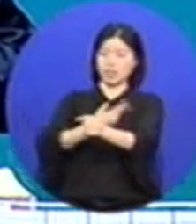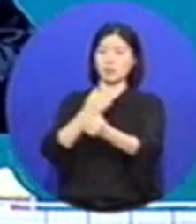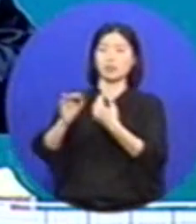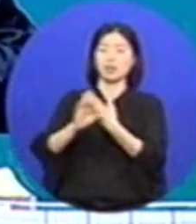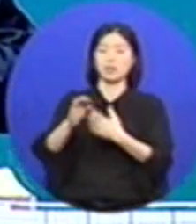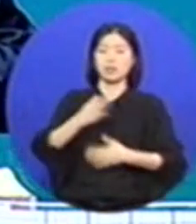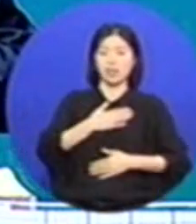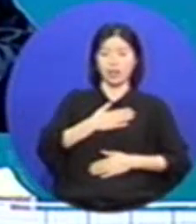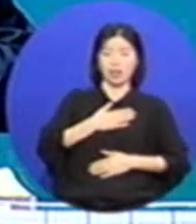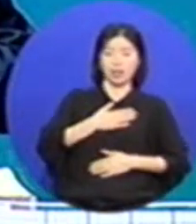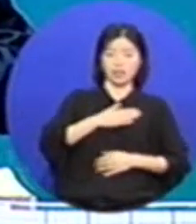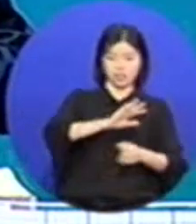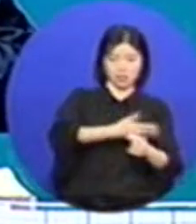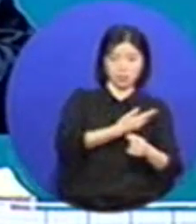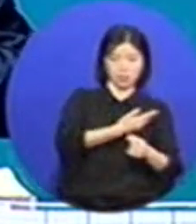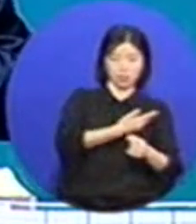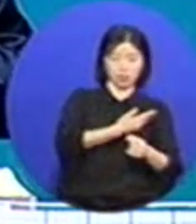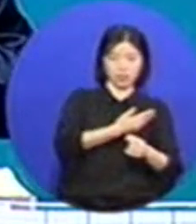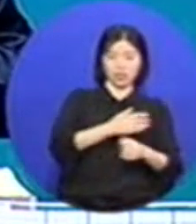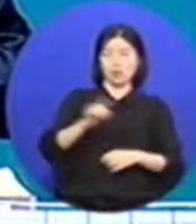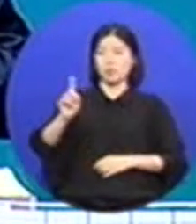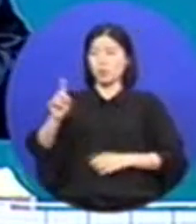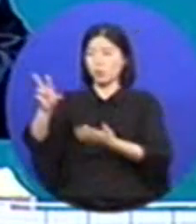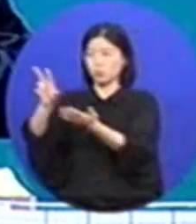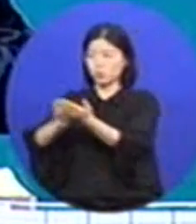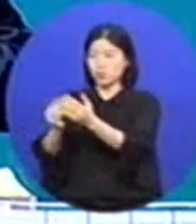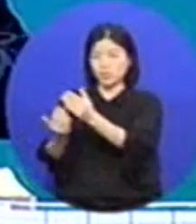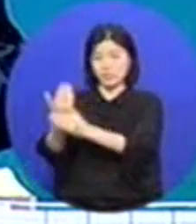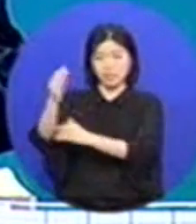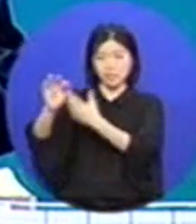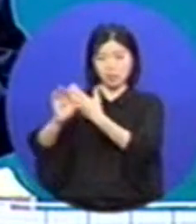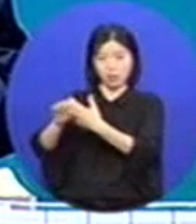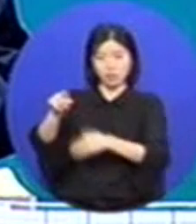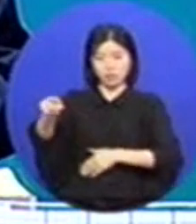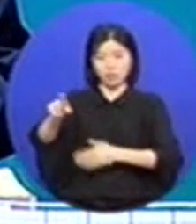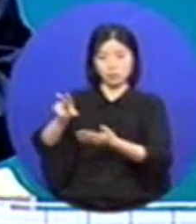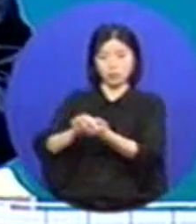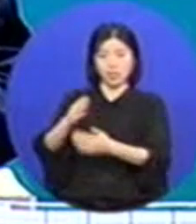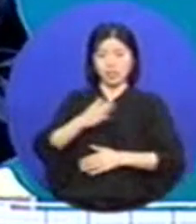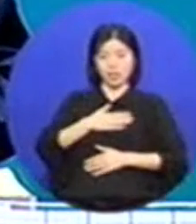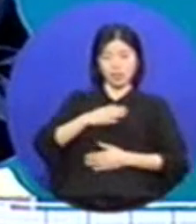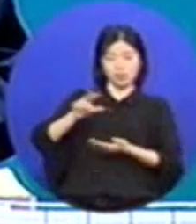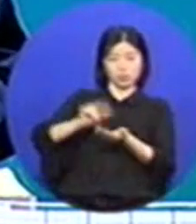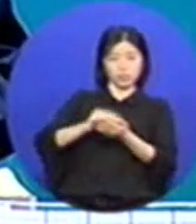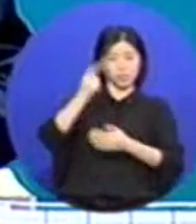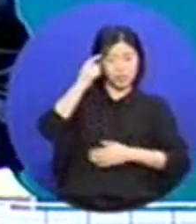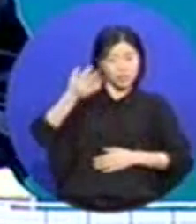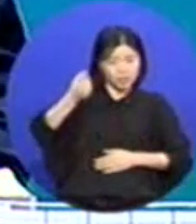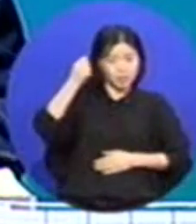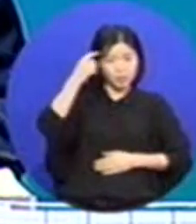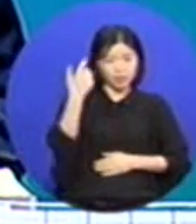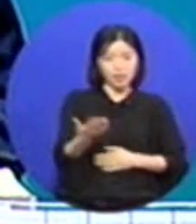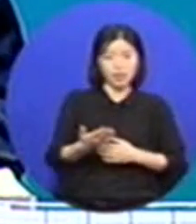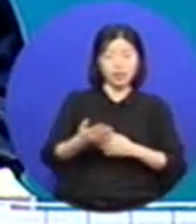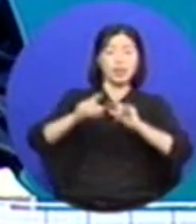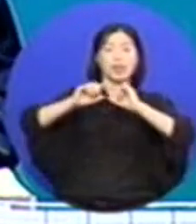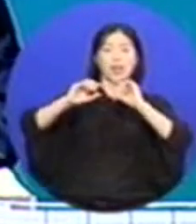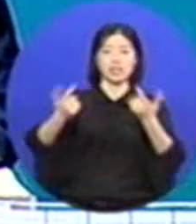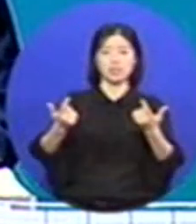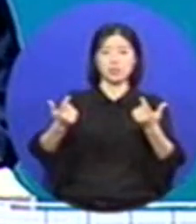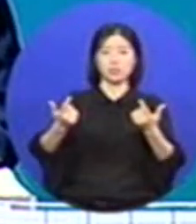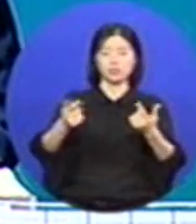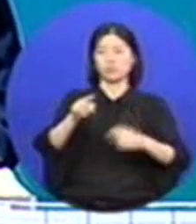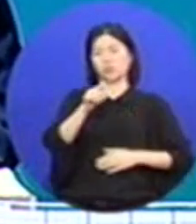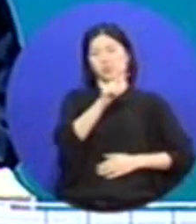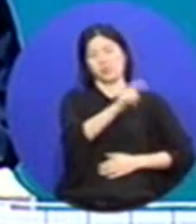여겨지고 뭐가 문제가 있으면 그게 내 문제로 생각이 되고 그렇습니까 아니면 하드 그